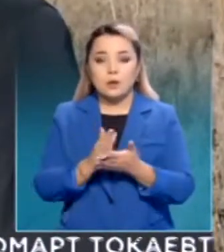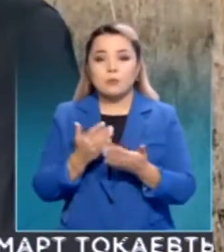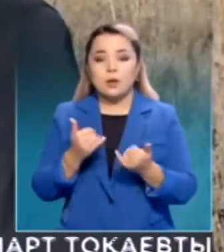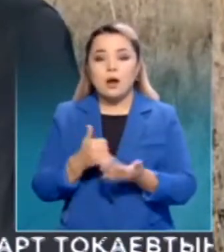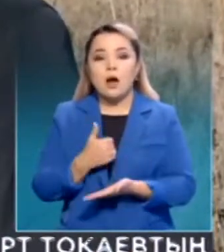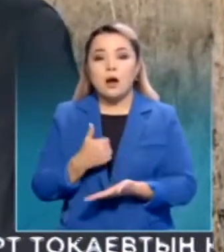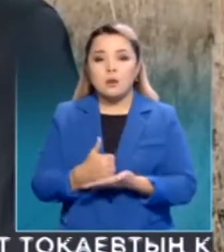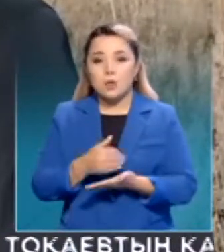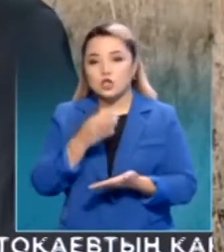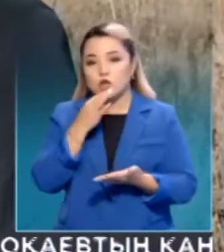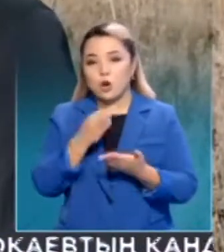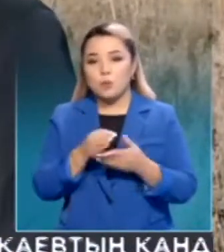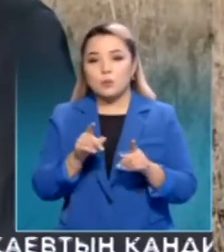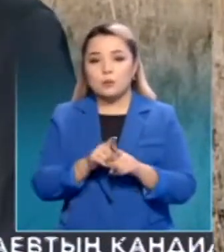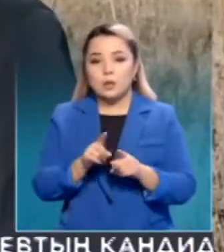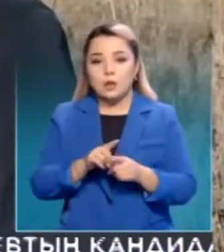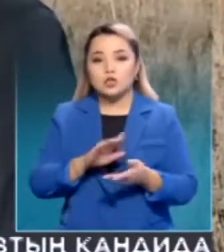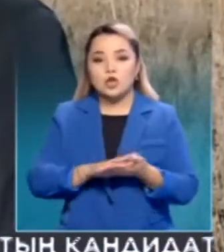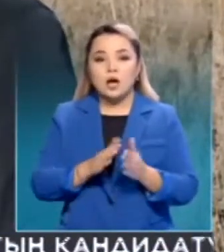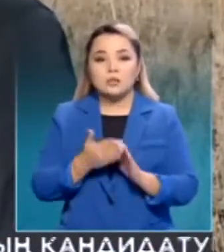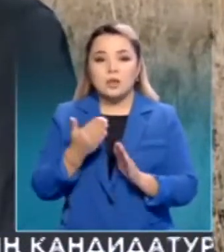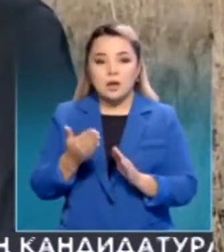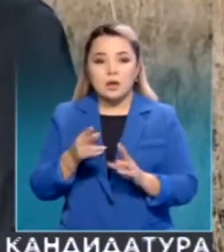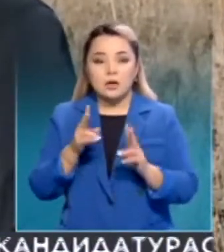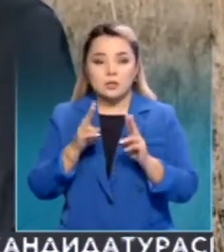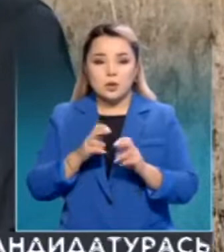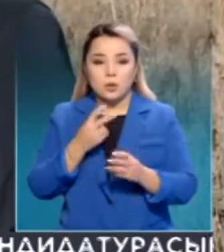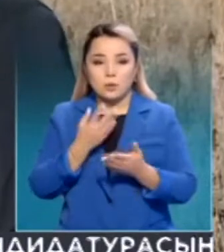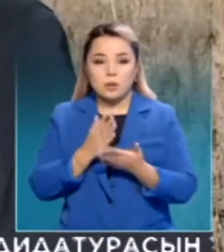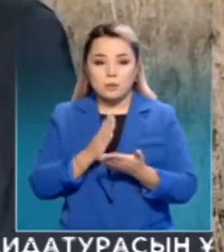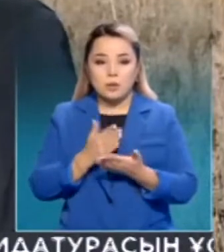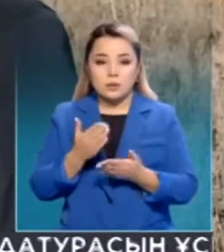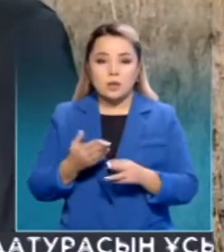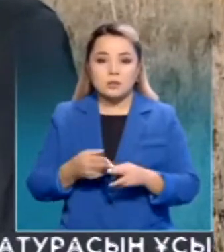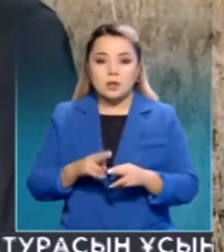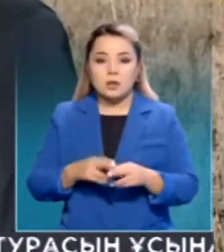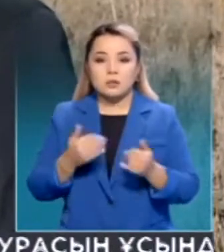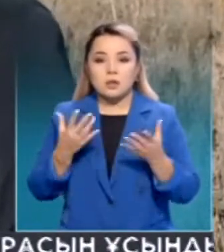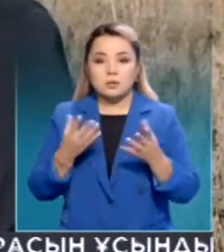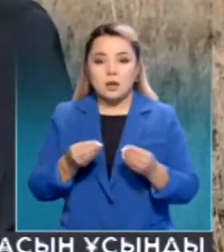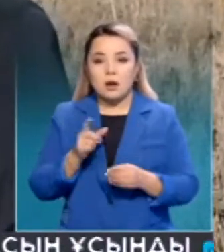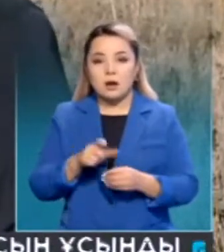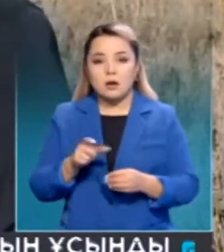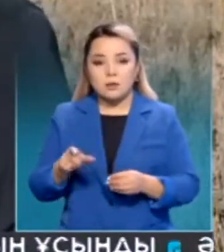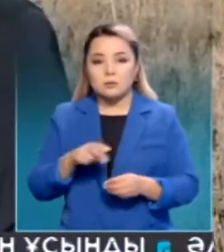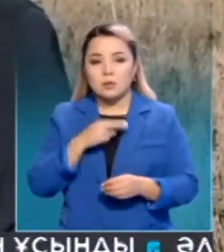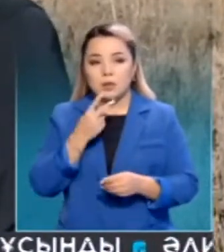әкімшілік жауапкершілік ұсталынған жағдайды бәрі көрсетілген. Но қазіргі таңда адамдарды ол